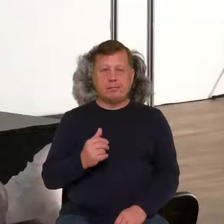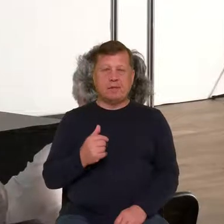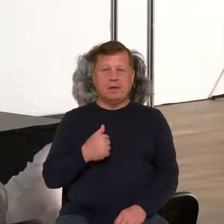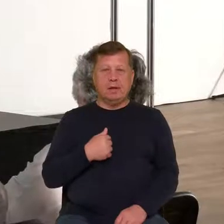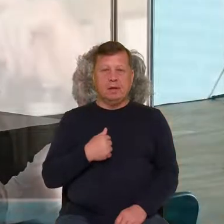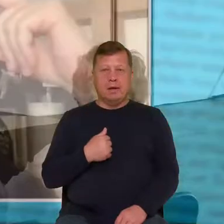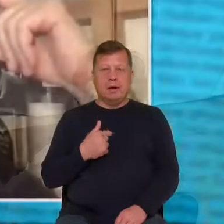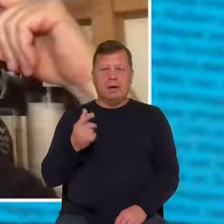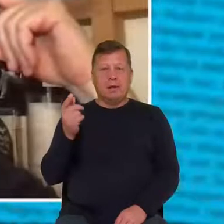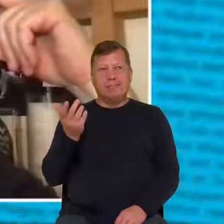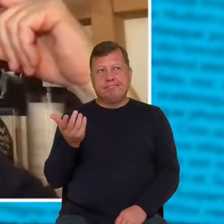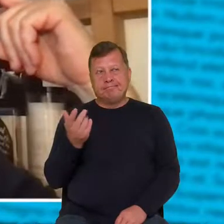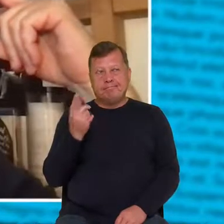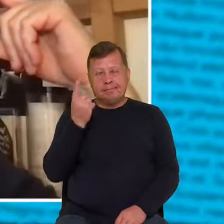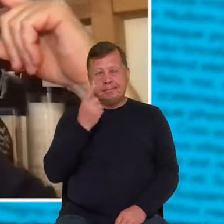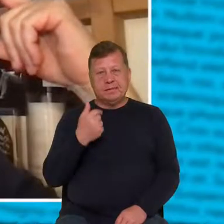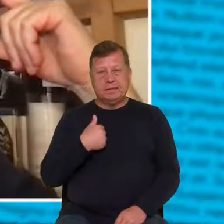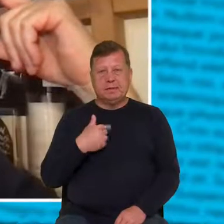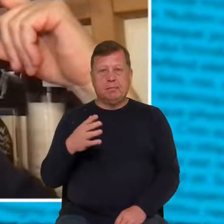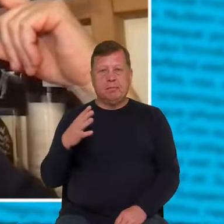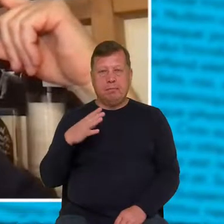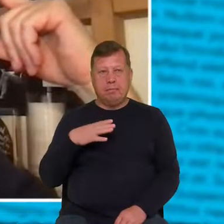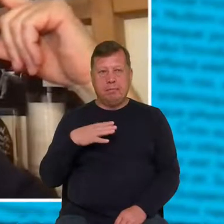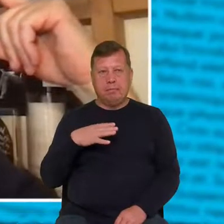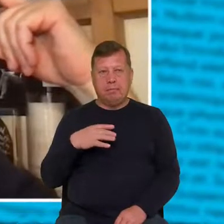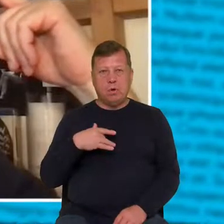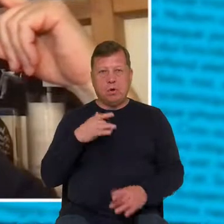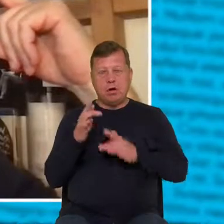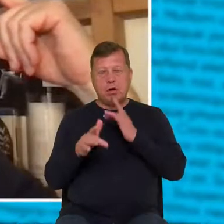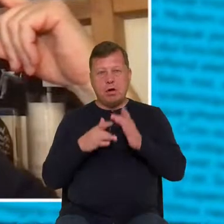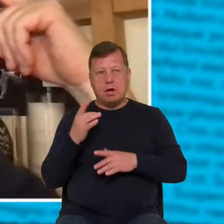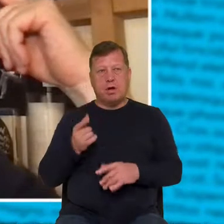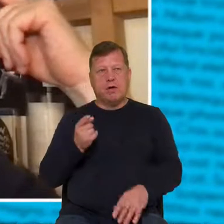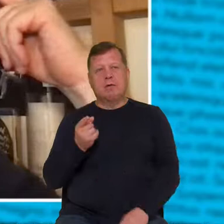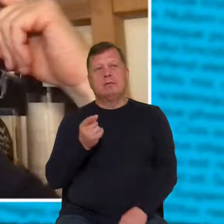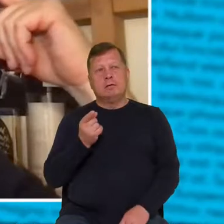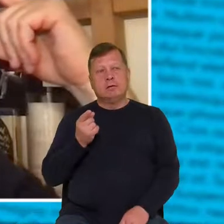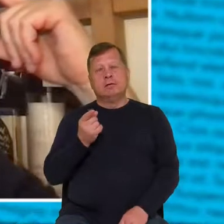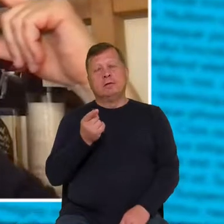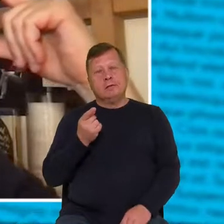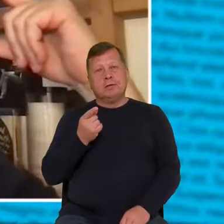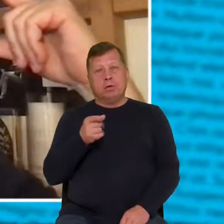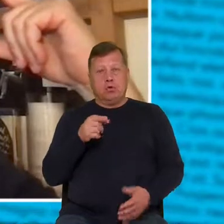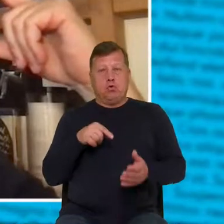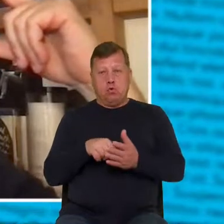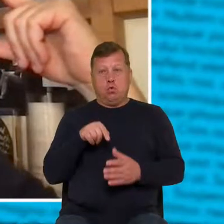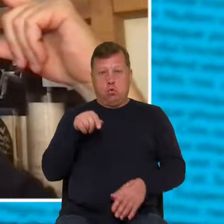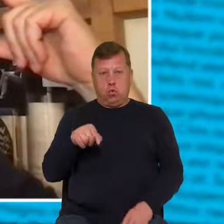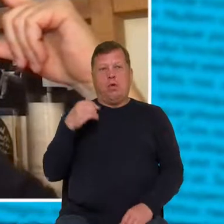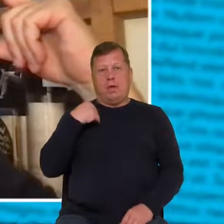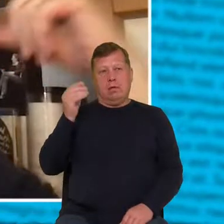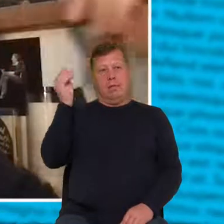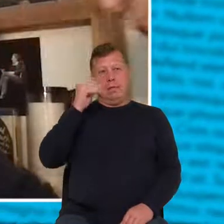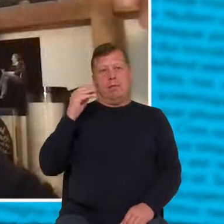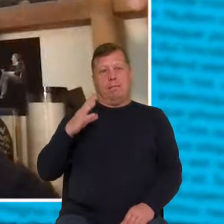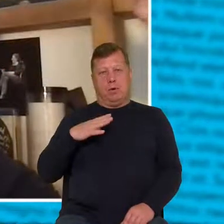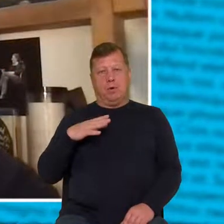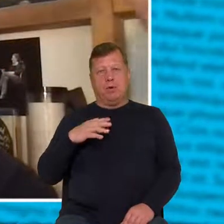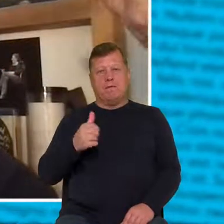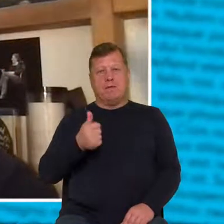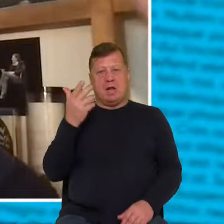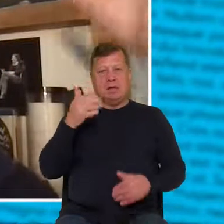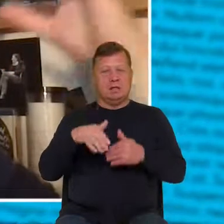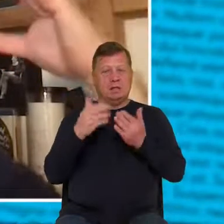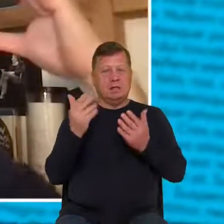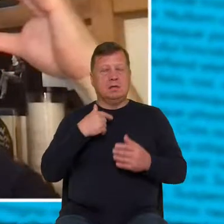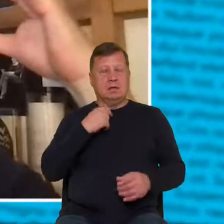Chyba nauczyłem się tego, kiedy jechałem rowerem w tej podróży, ale przez większość dni budziłem się,